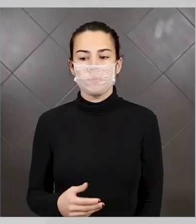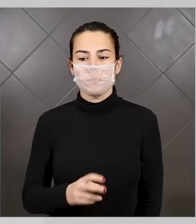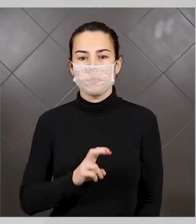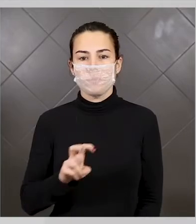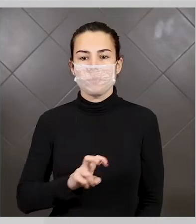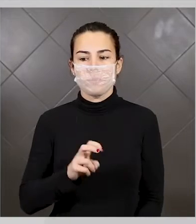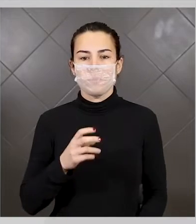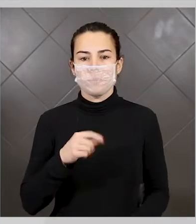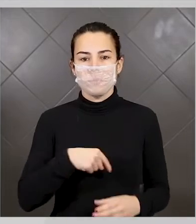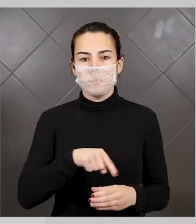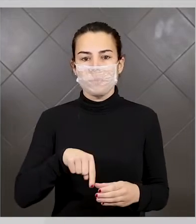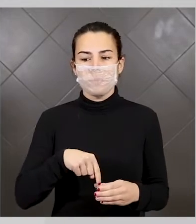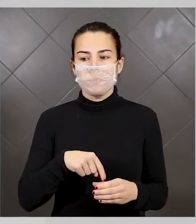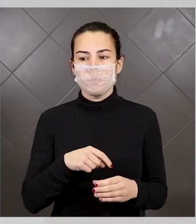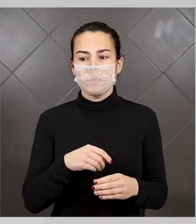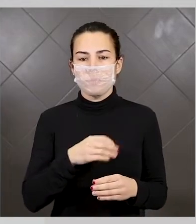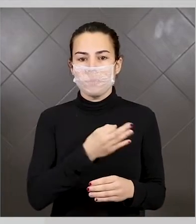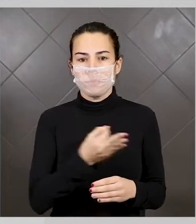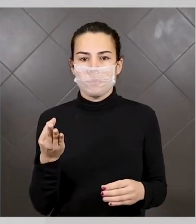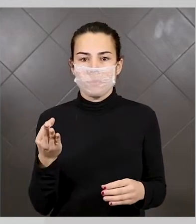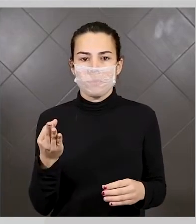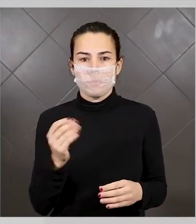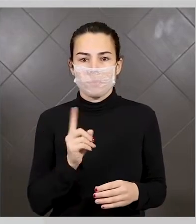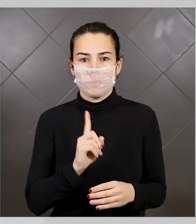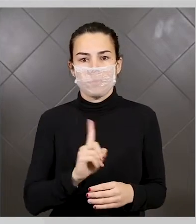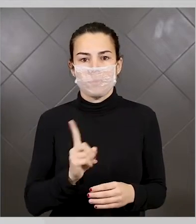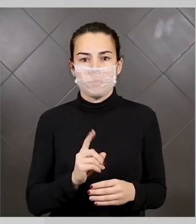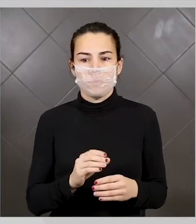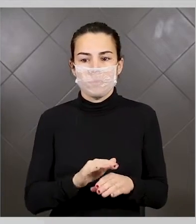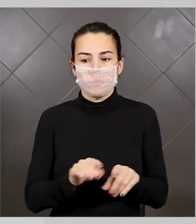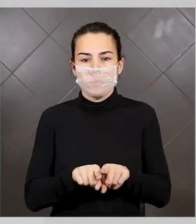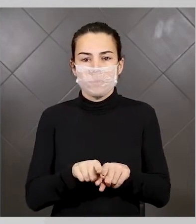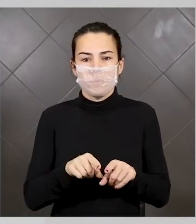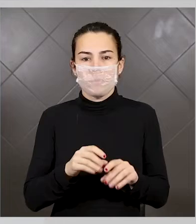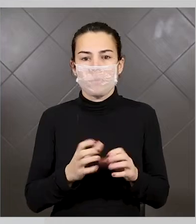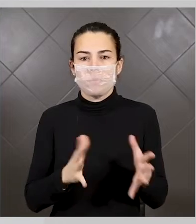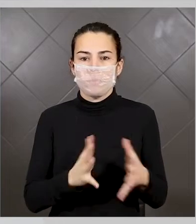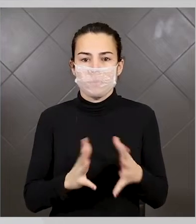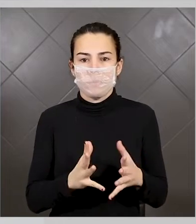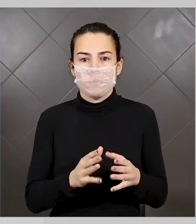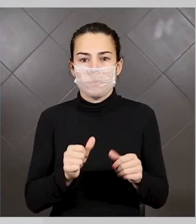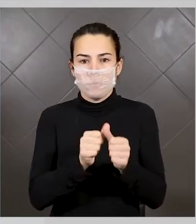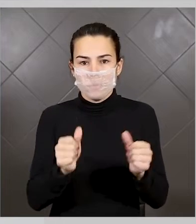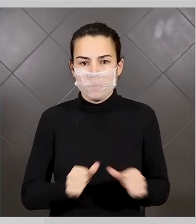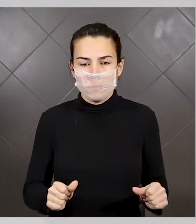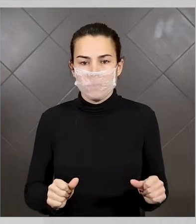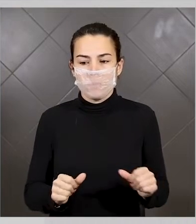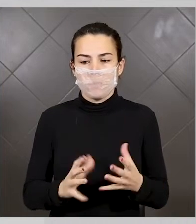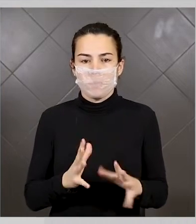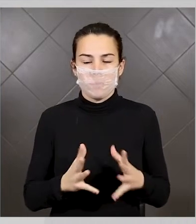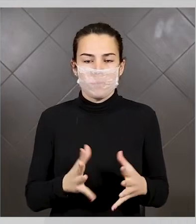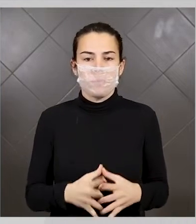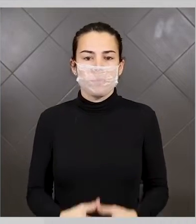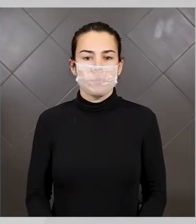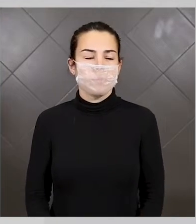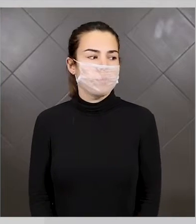una exactitud perfecta a que cada motllo sigui exactament igual que l'altre, perquè al final són... Això